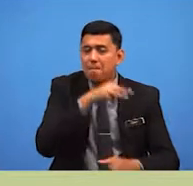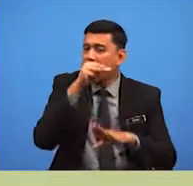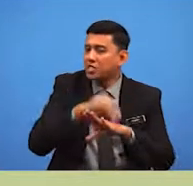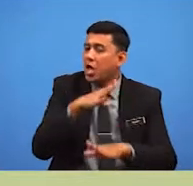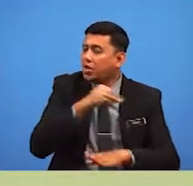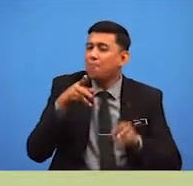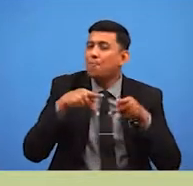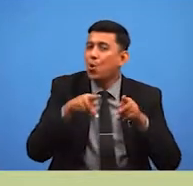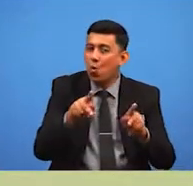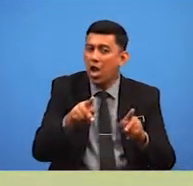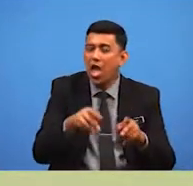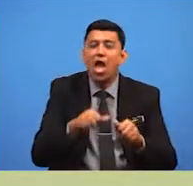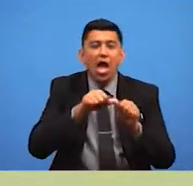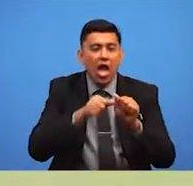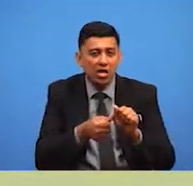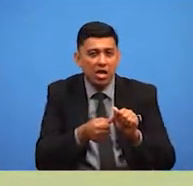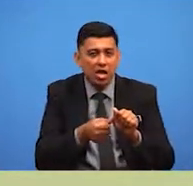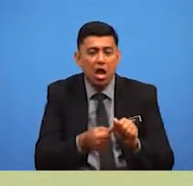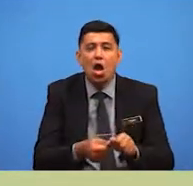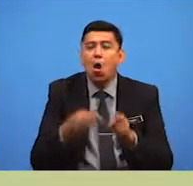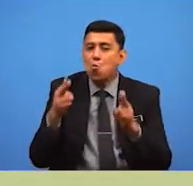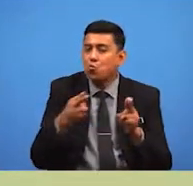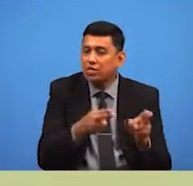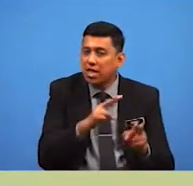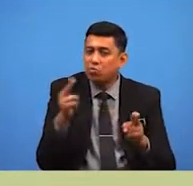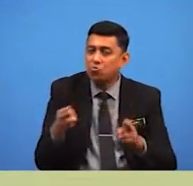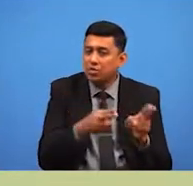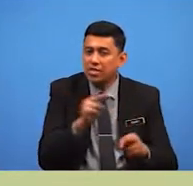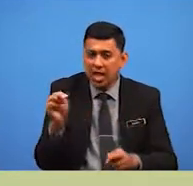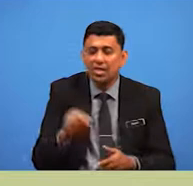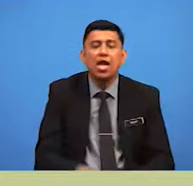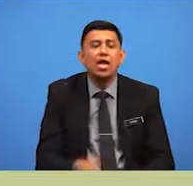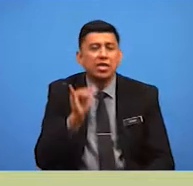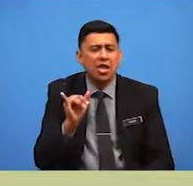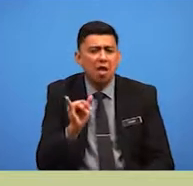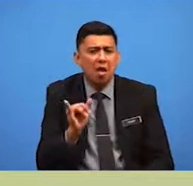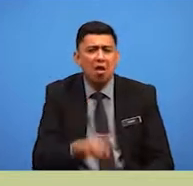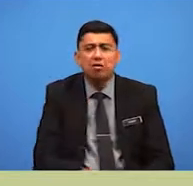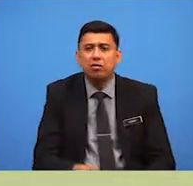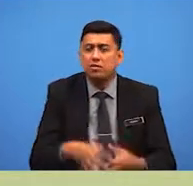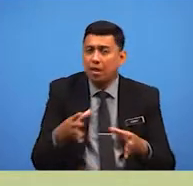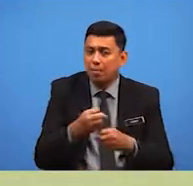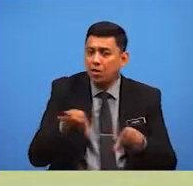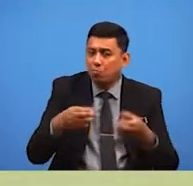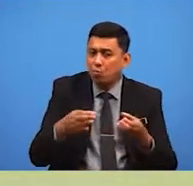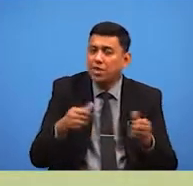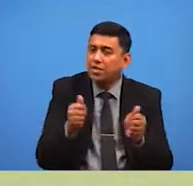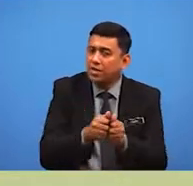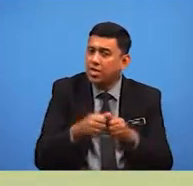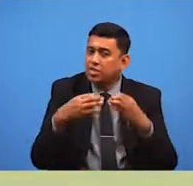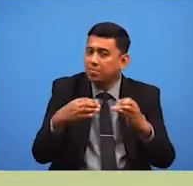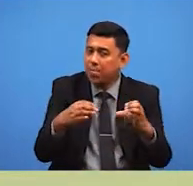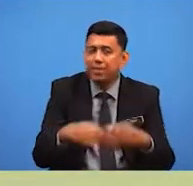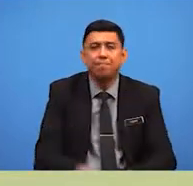peluang agar urusan-urusan yang dilakukan dapat diselesaikan dengan cepat. Selain